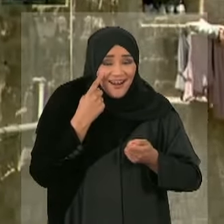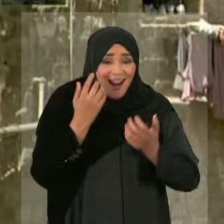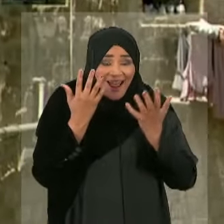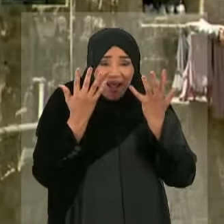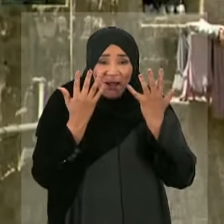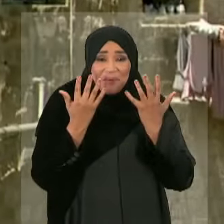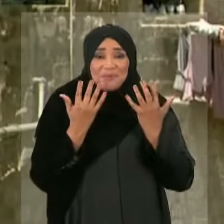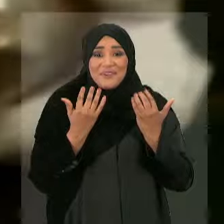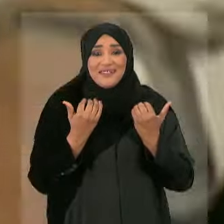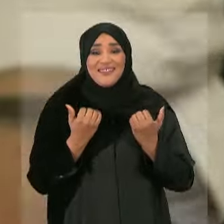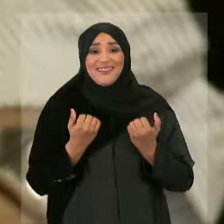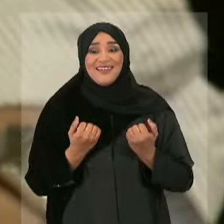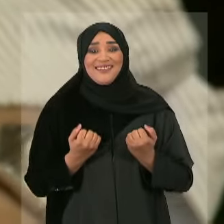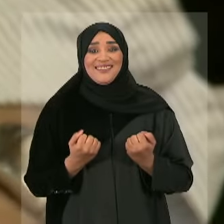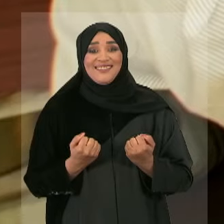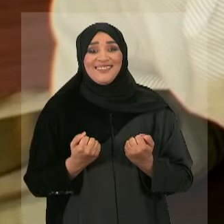الأمير،